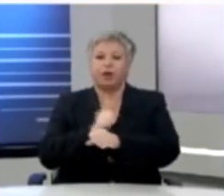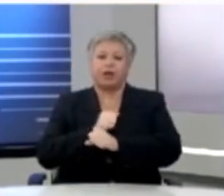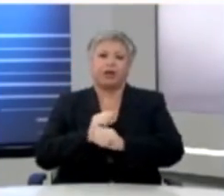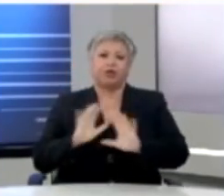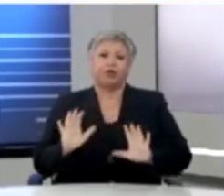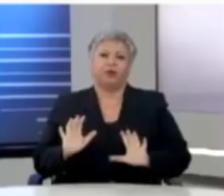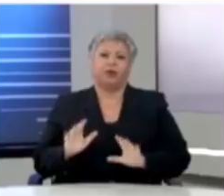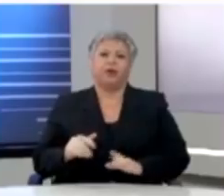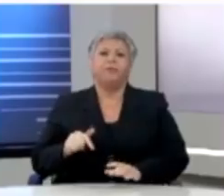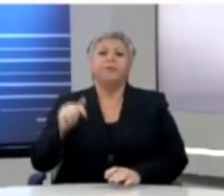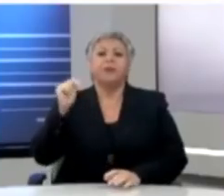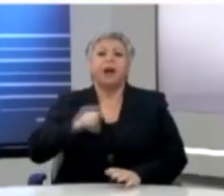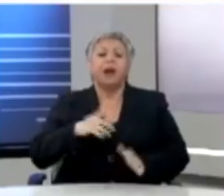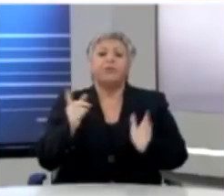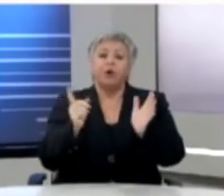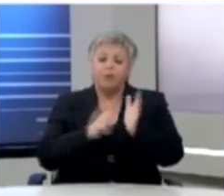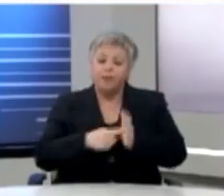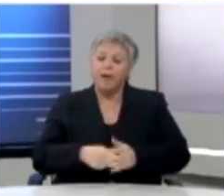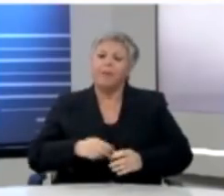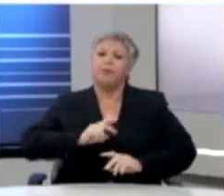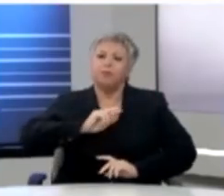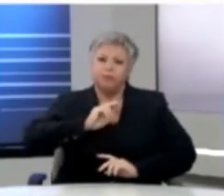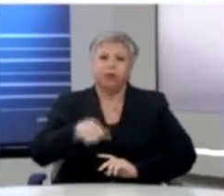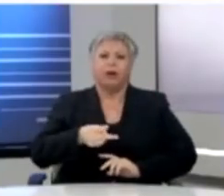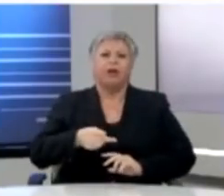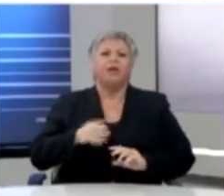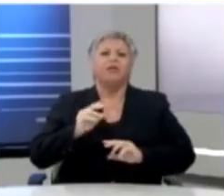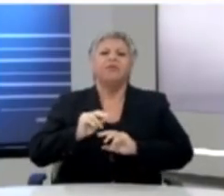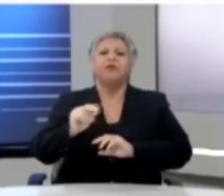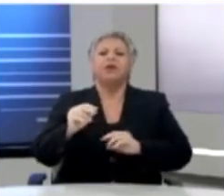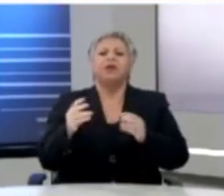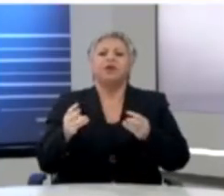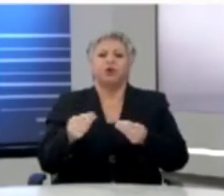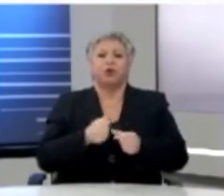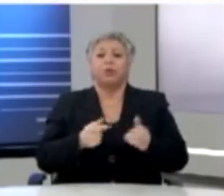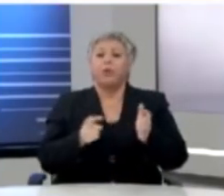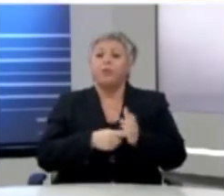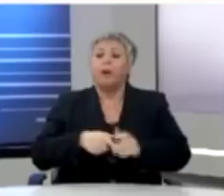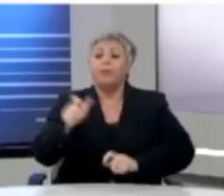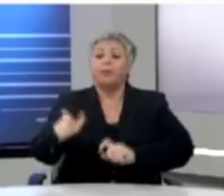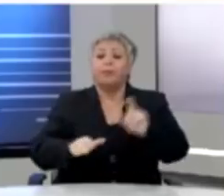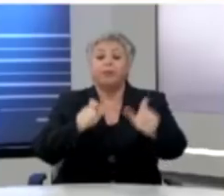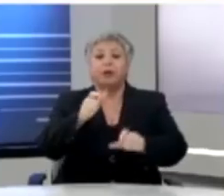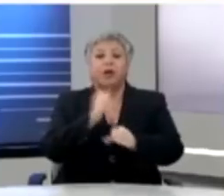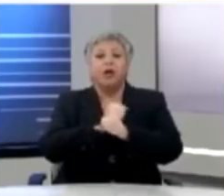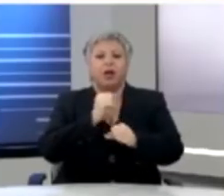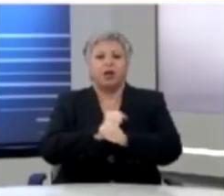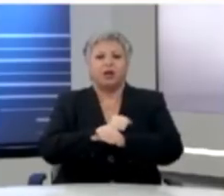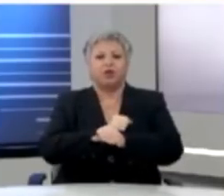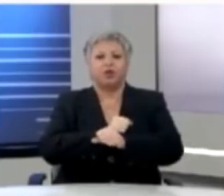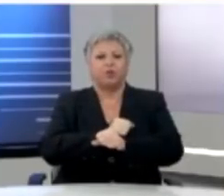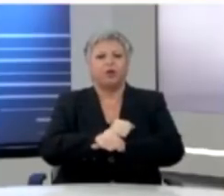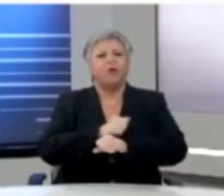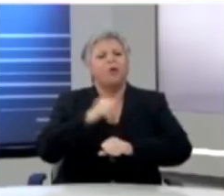είναι όχι μόνο ανάλογη, αλλά πρέπει να κατανοηθεί και από όλους τους εργαζόμενους, ανεξάρτητα σε τι